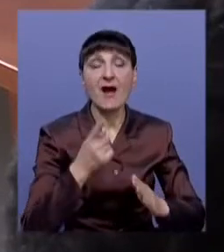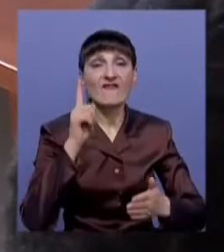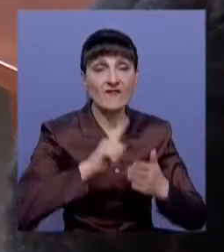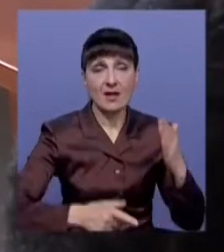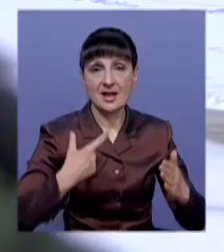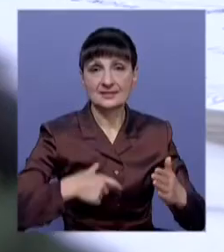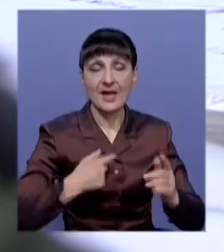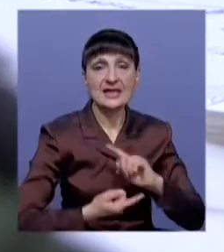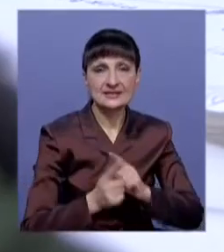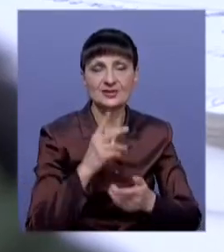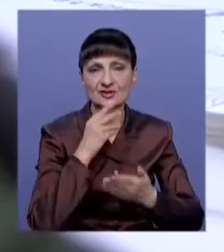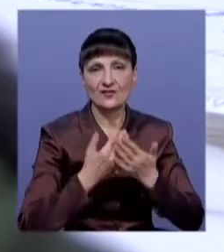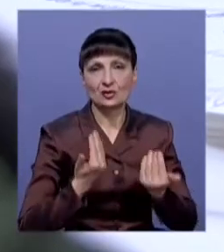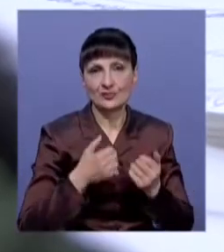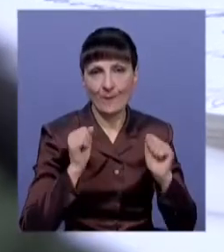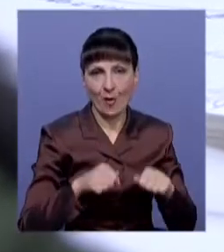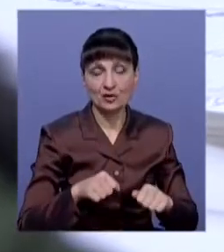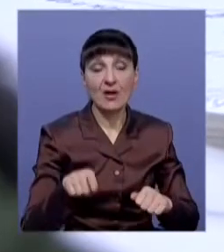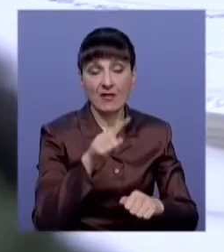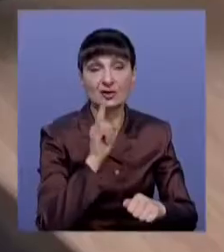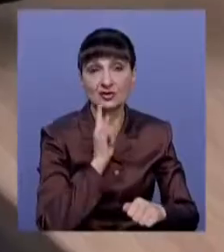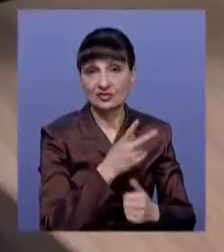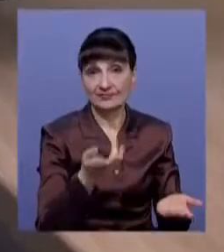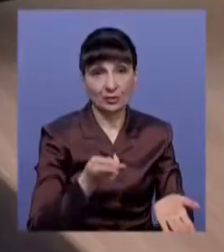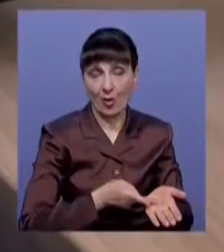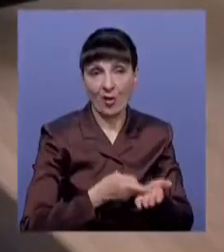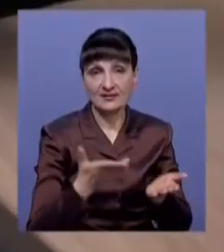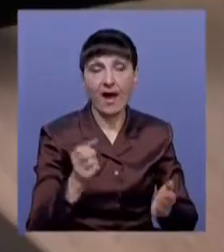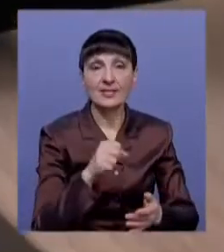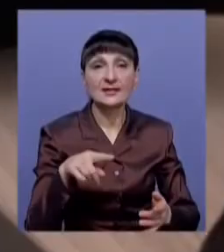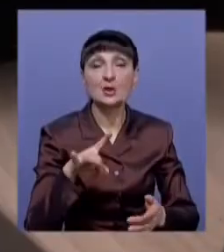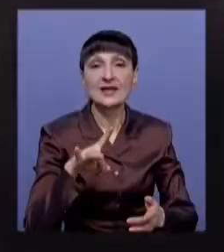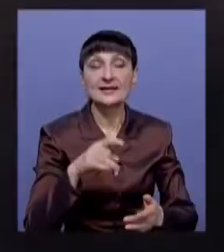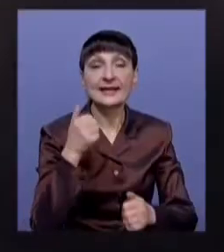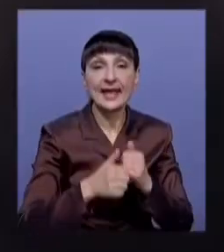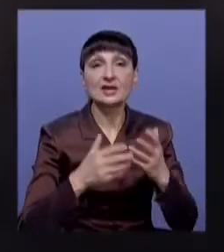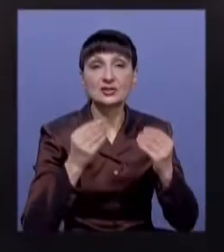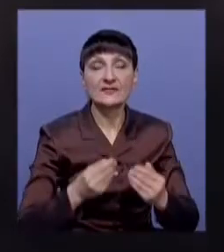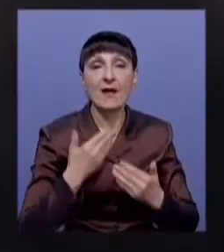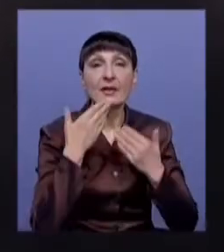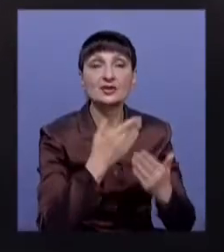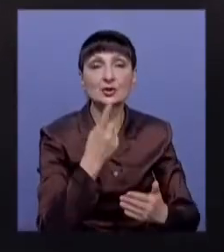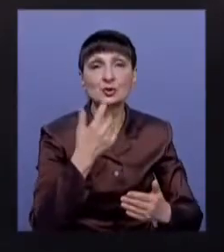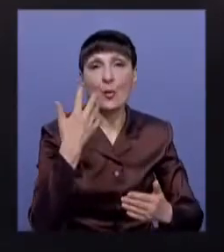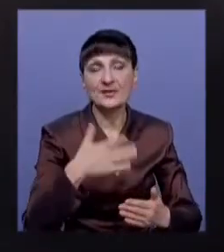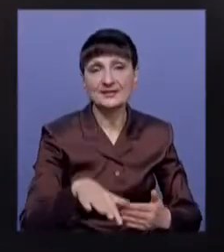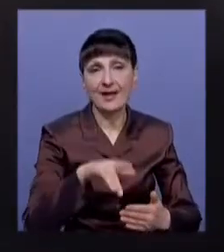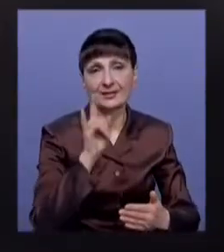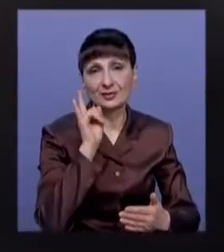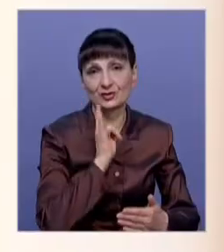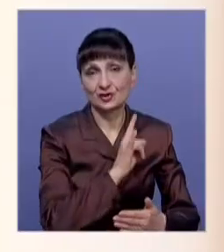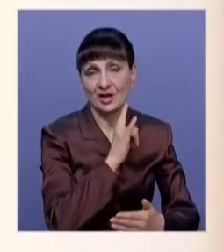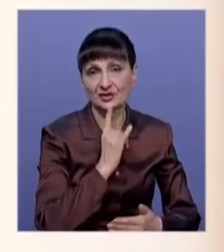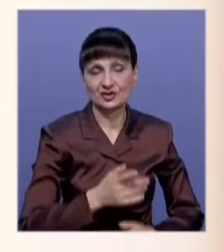полностью изменить свою жизнь нашей героини тому доказательство только волотовский центр ежедневно обращается 150 представительниц